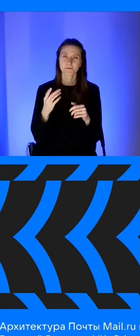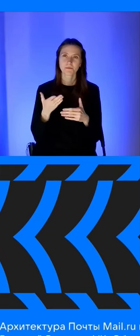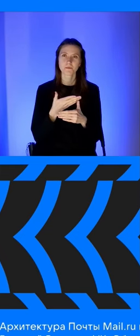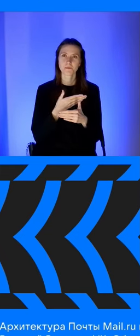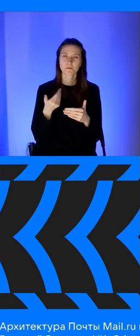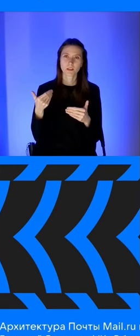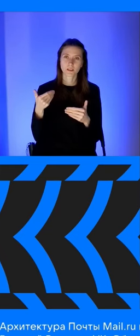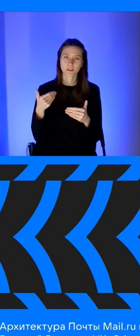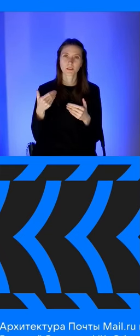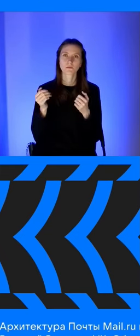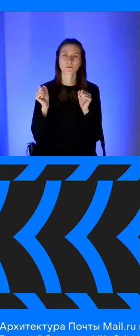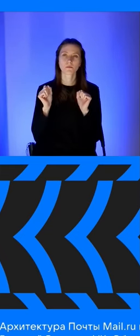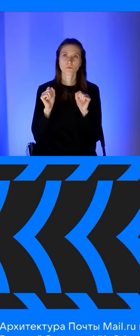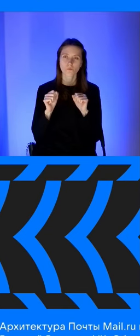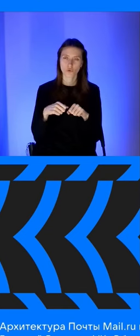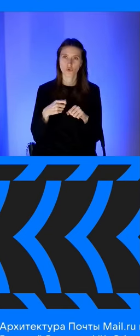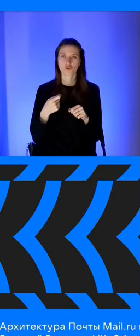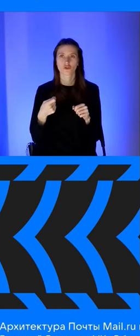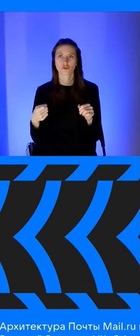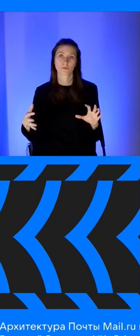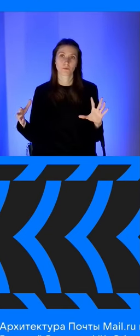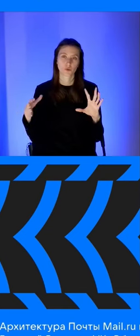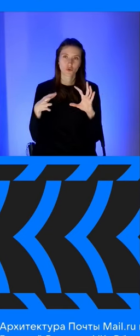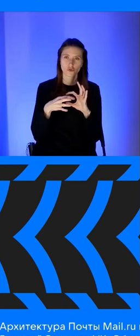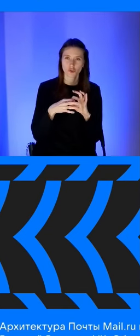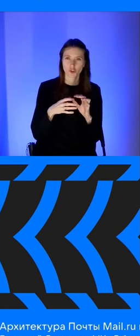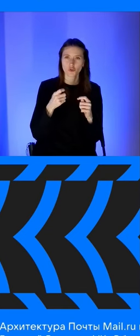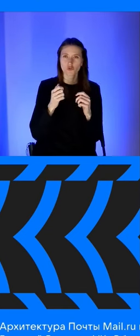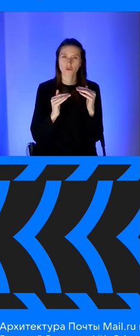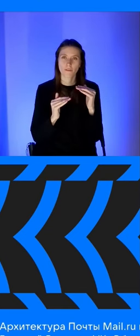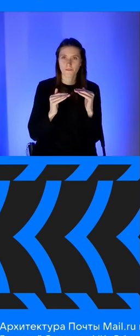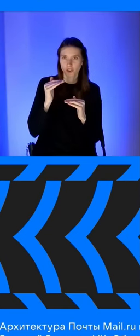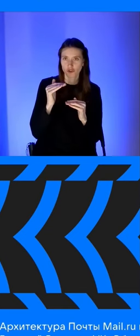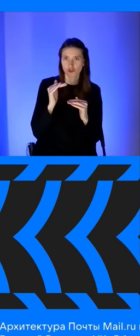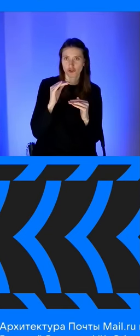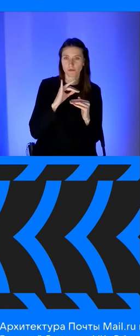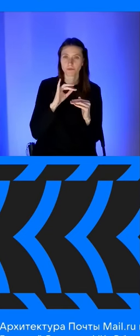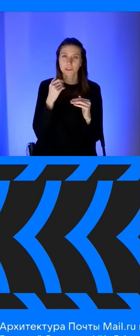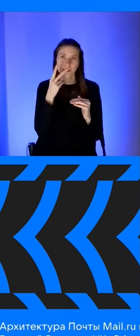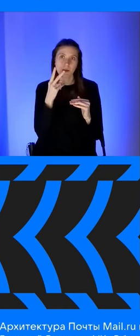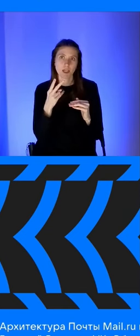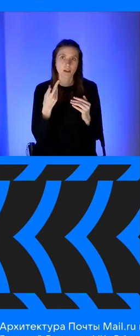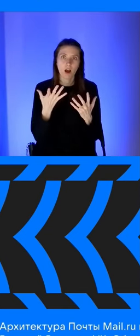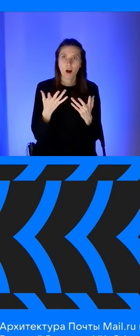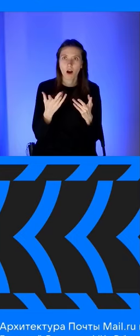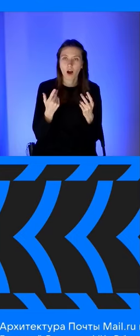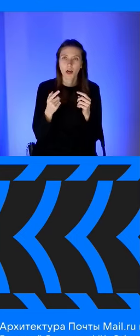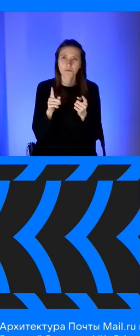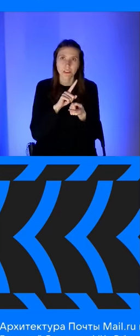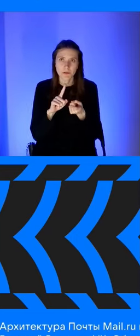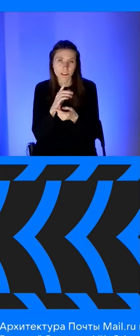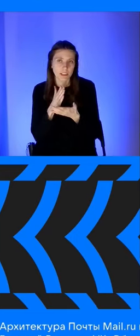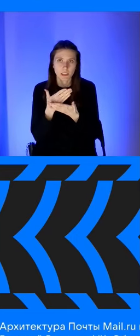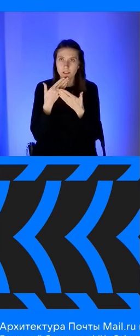мы можем включить на 0,5% и смотреть, как оно себя ведет. Если мы понимаем, что оно ведет себя